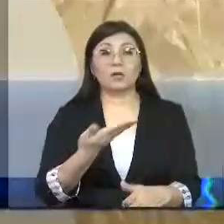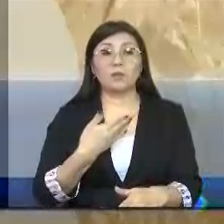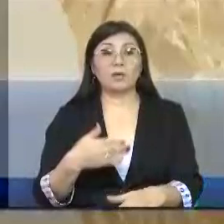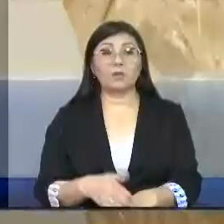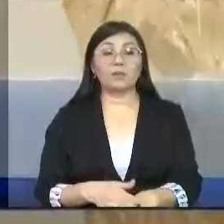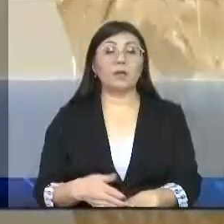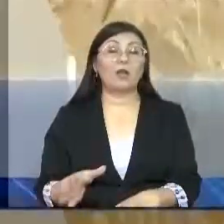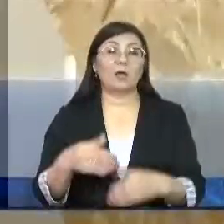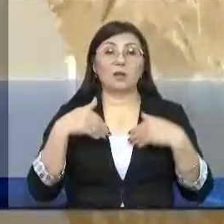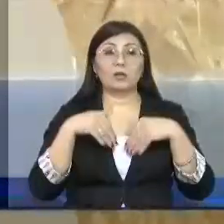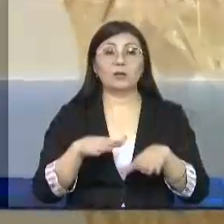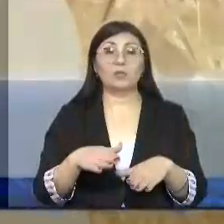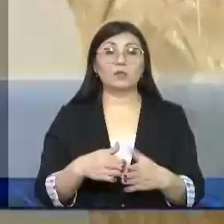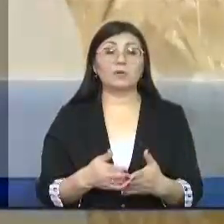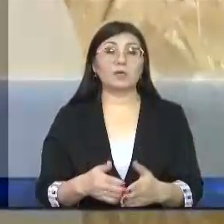бы все это решили,